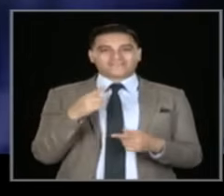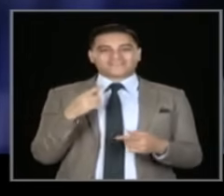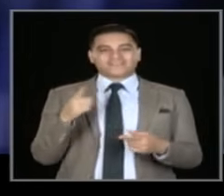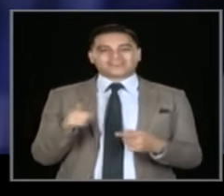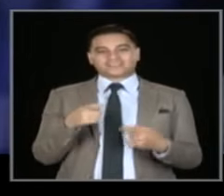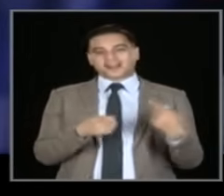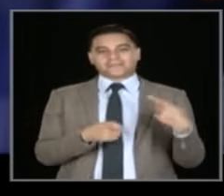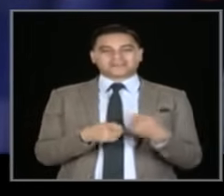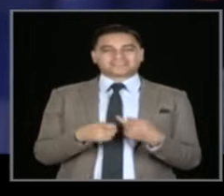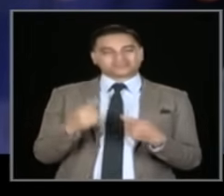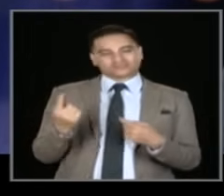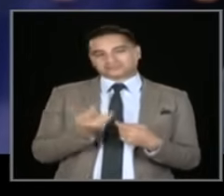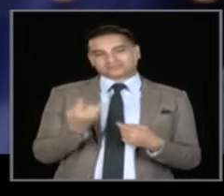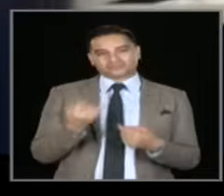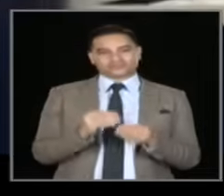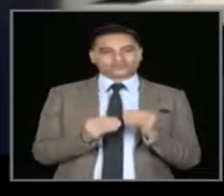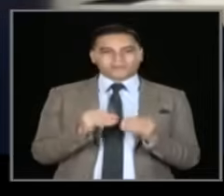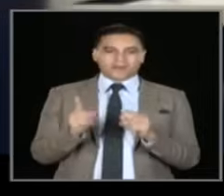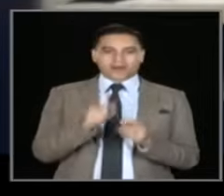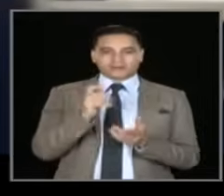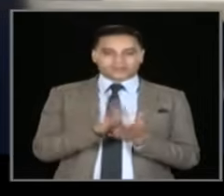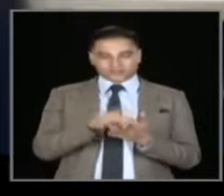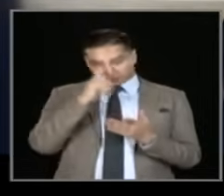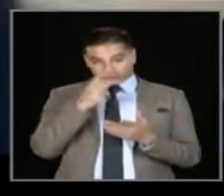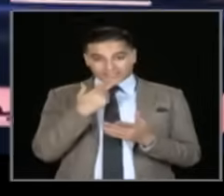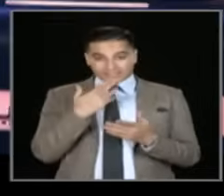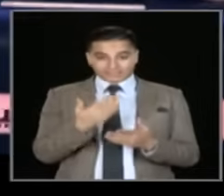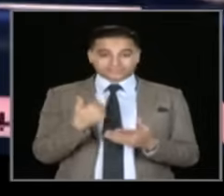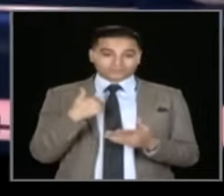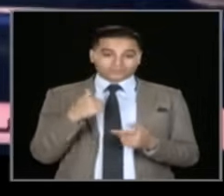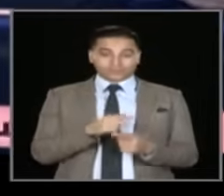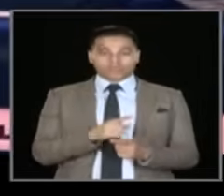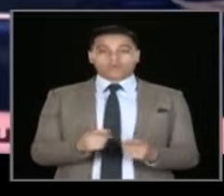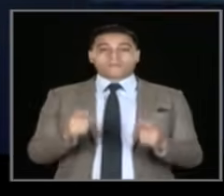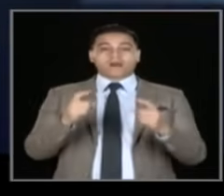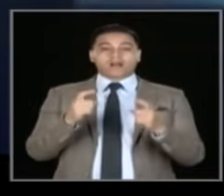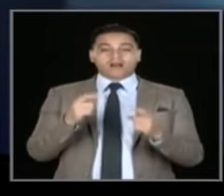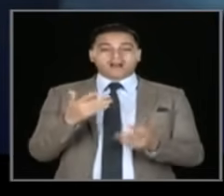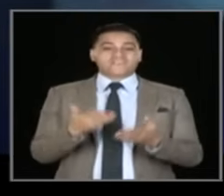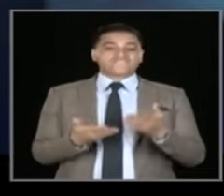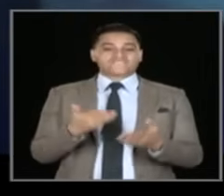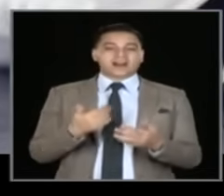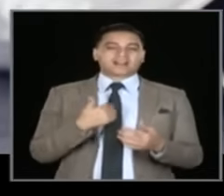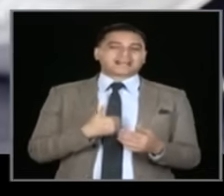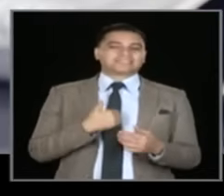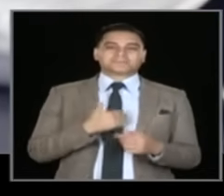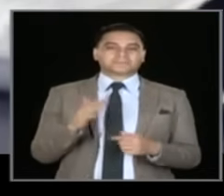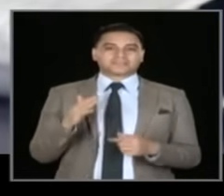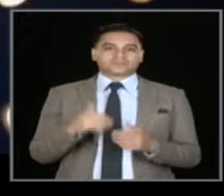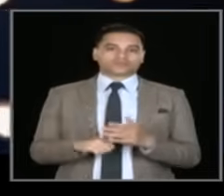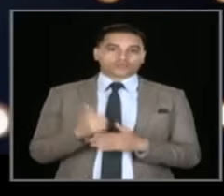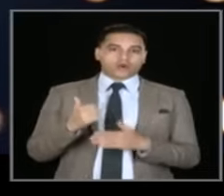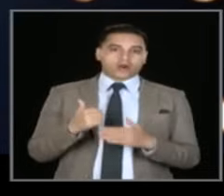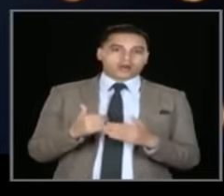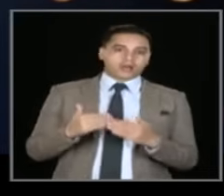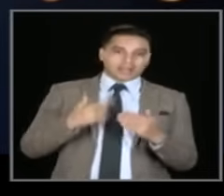بس مش مهم يعني، إن شاء الله نقدر نعوض في عجلة الحظ. طبعاً المباراة مش هتفرق غير معنوية، إن فريق يرجع